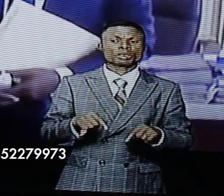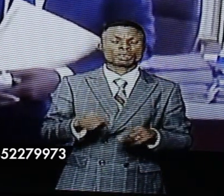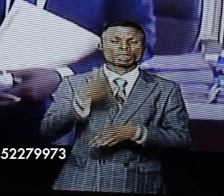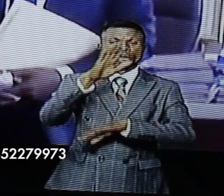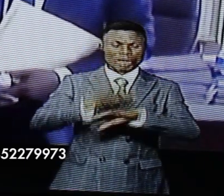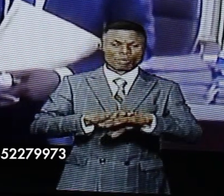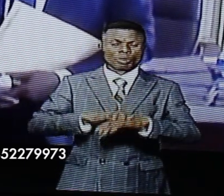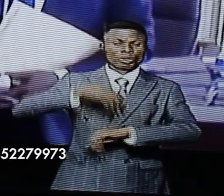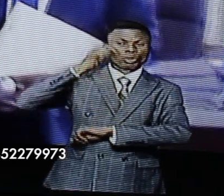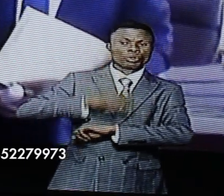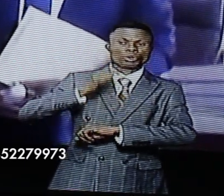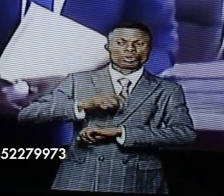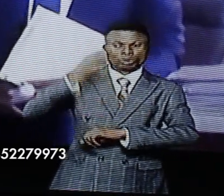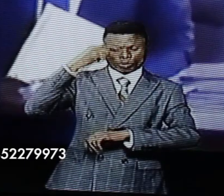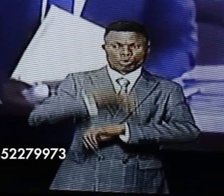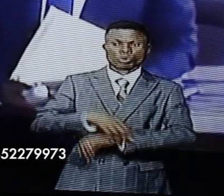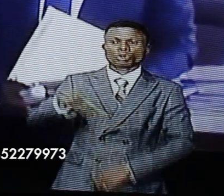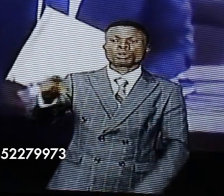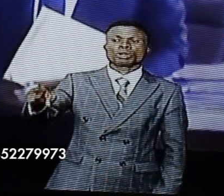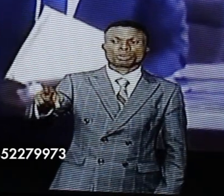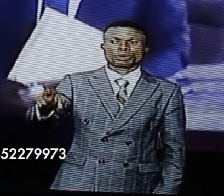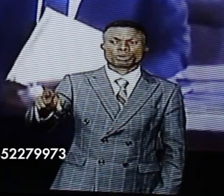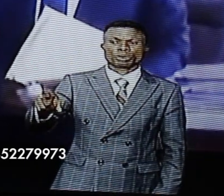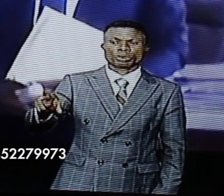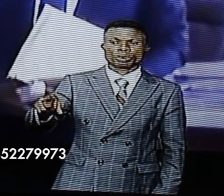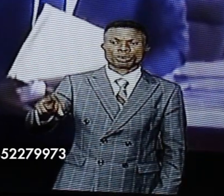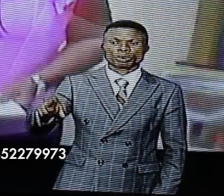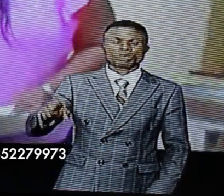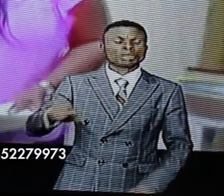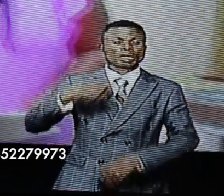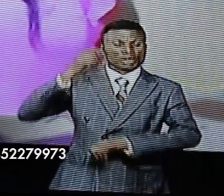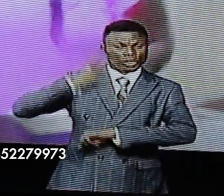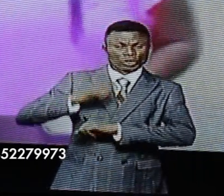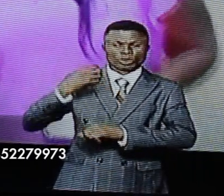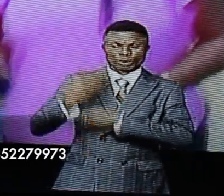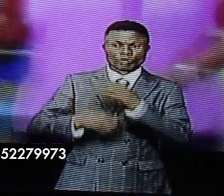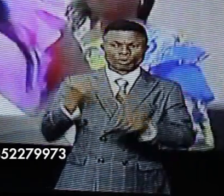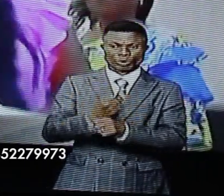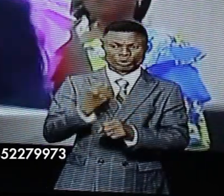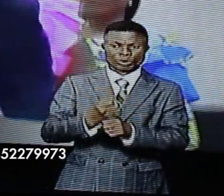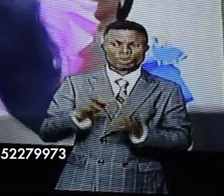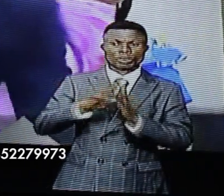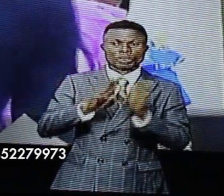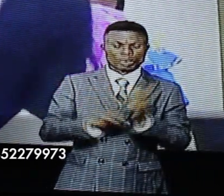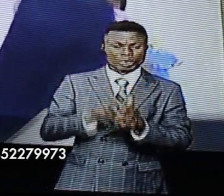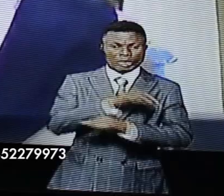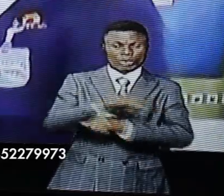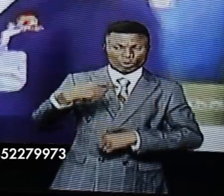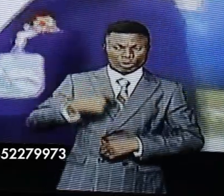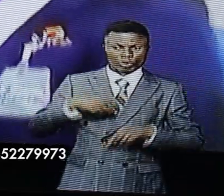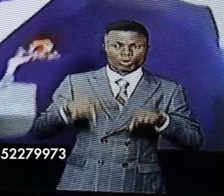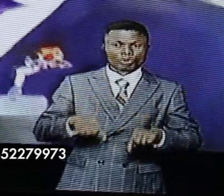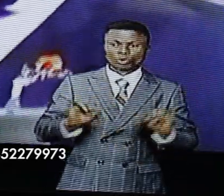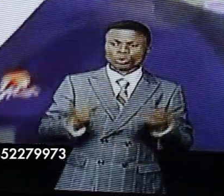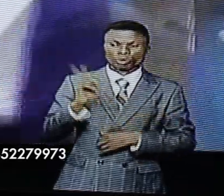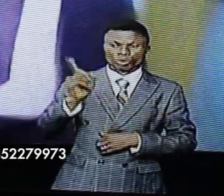parc pour venir le prendre et faire son boulot. La règle d'or dans mon cabinet, ici,